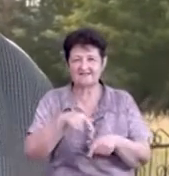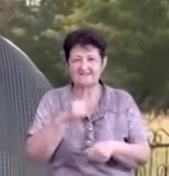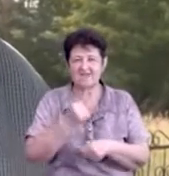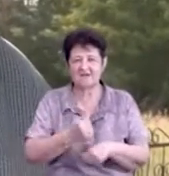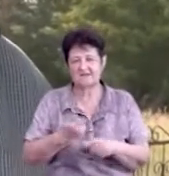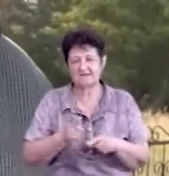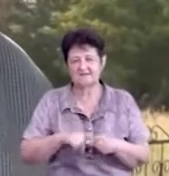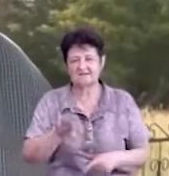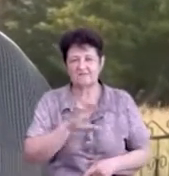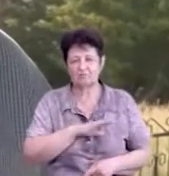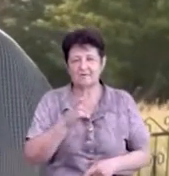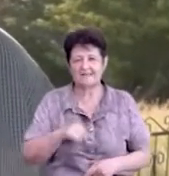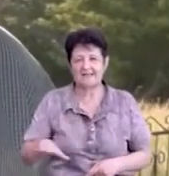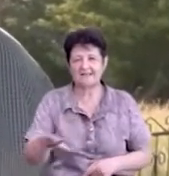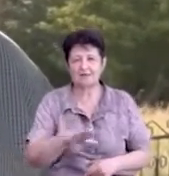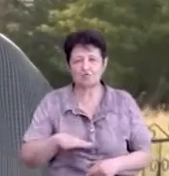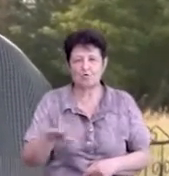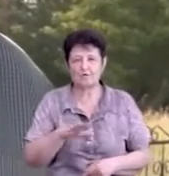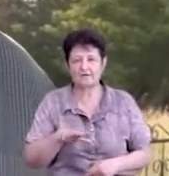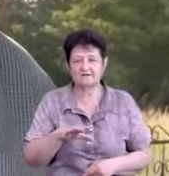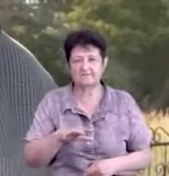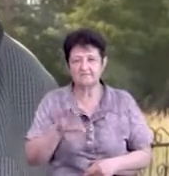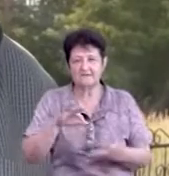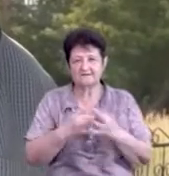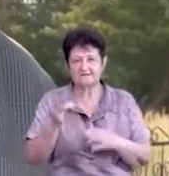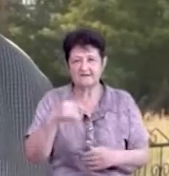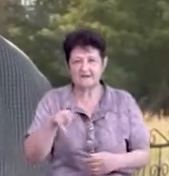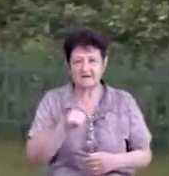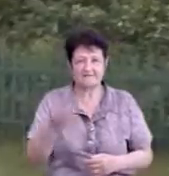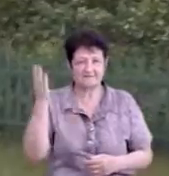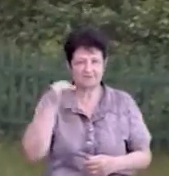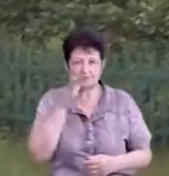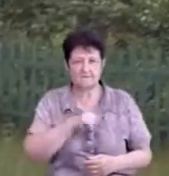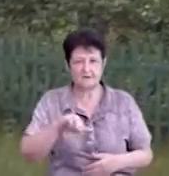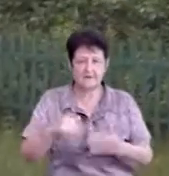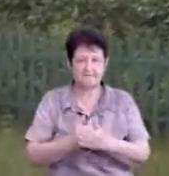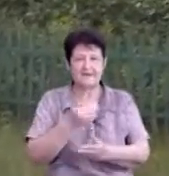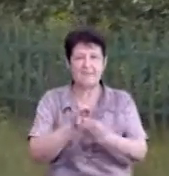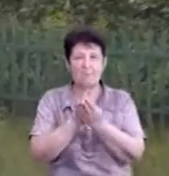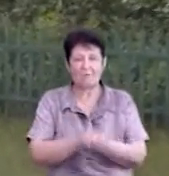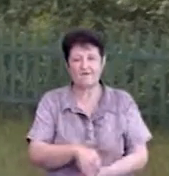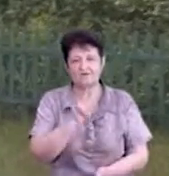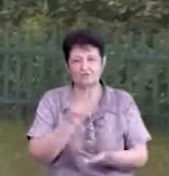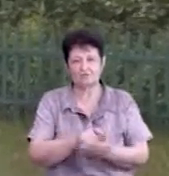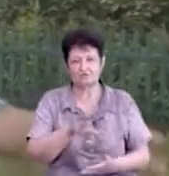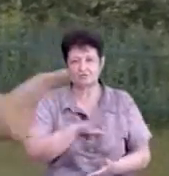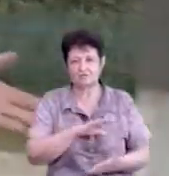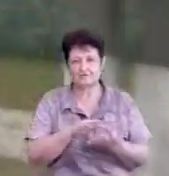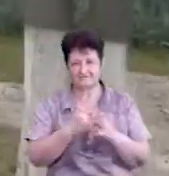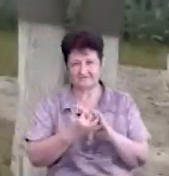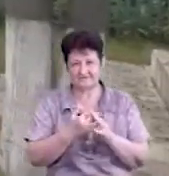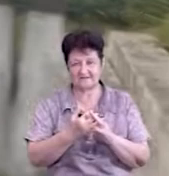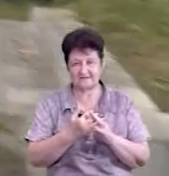це відбулося на території Райгородської сільської ради на той період. Перепоховання повинно пройти у селі